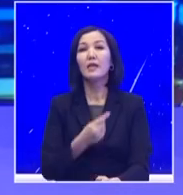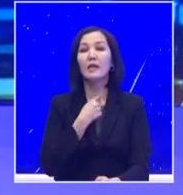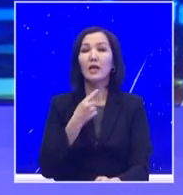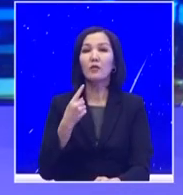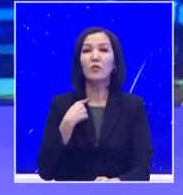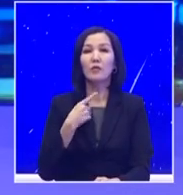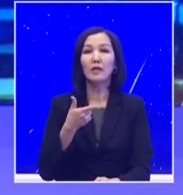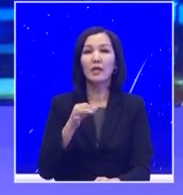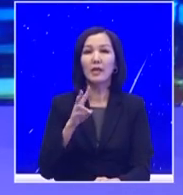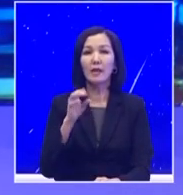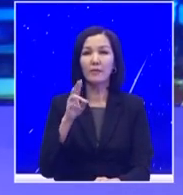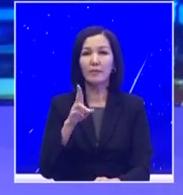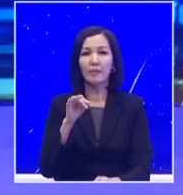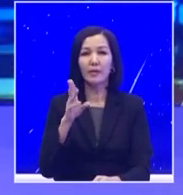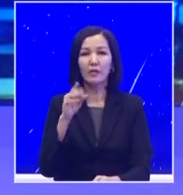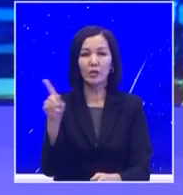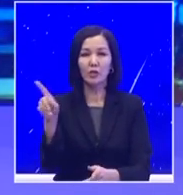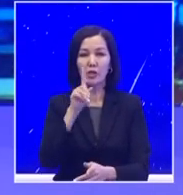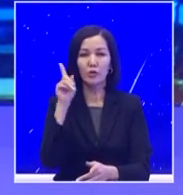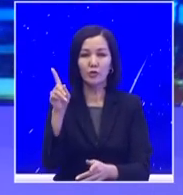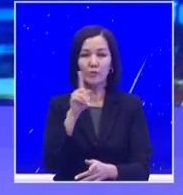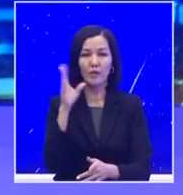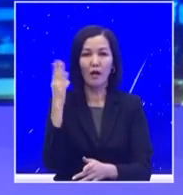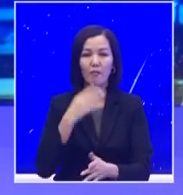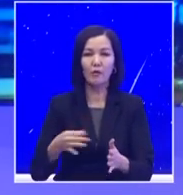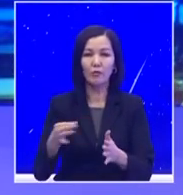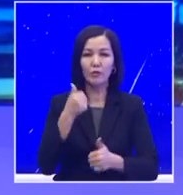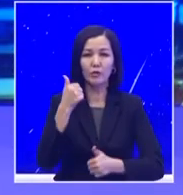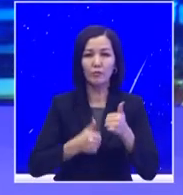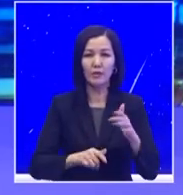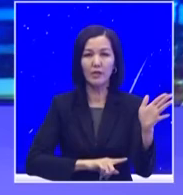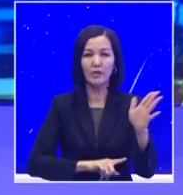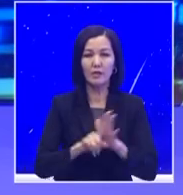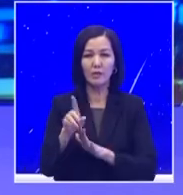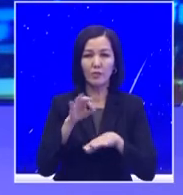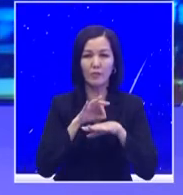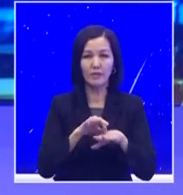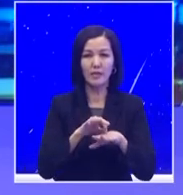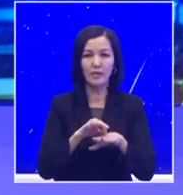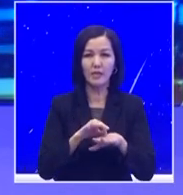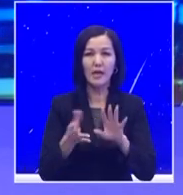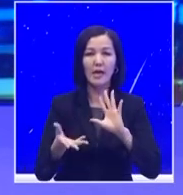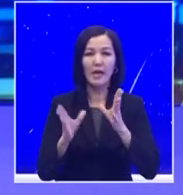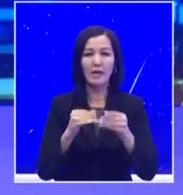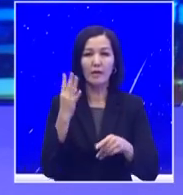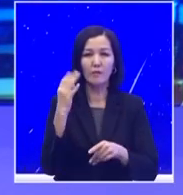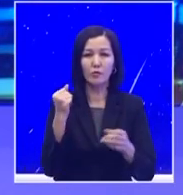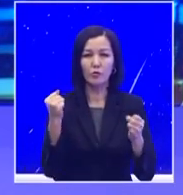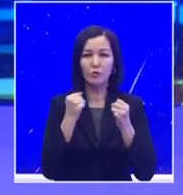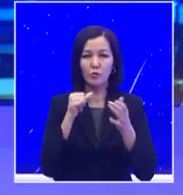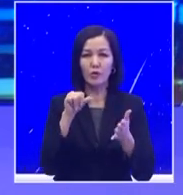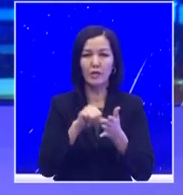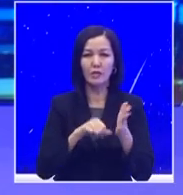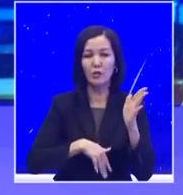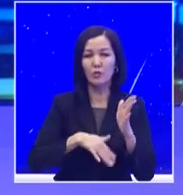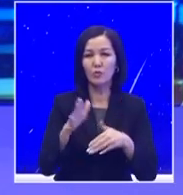Талдықорғанда греплинг және панкратионнан жасөспірімдер арасында Алматы облысының чемпионат өтті. Оған Жетісу өңірінің әр аймағынан 400-ге жуық